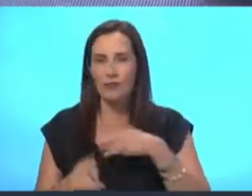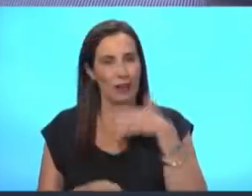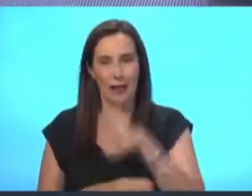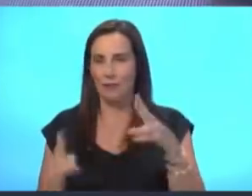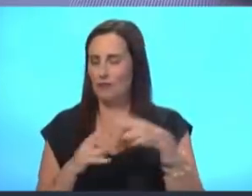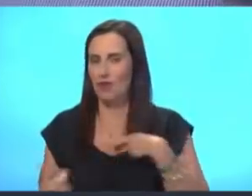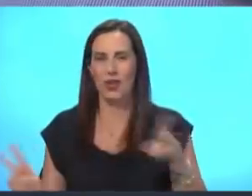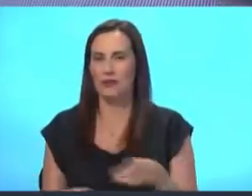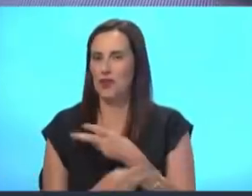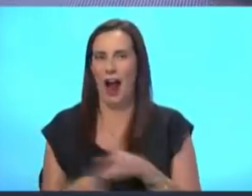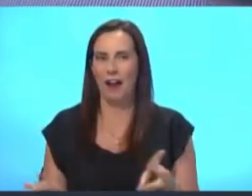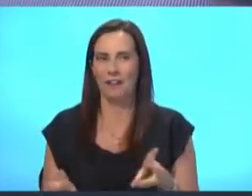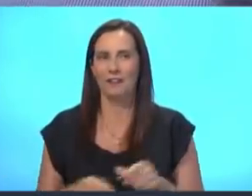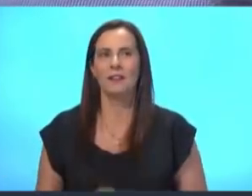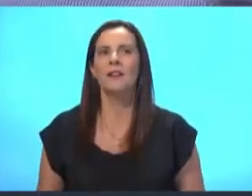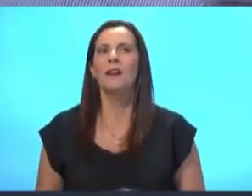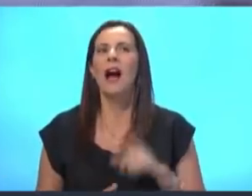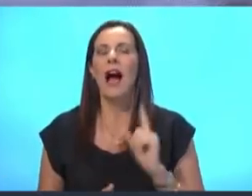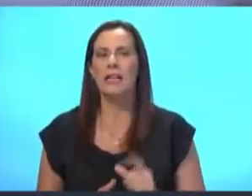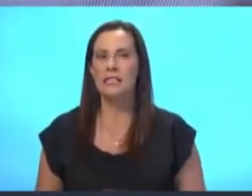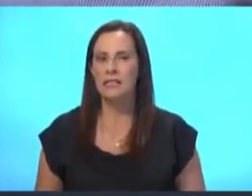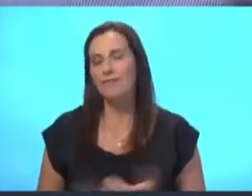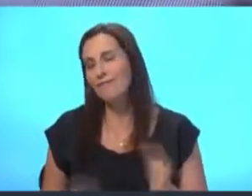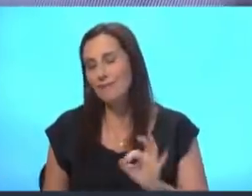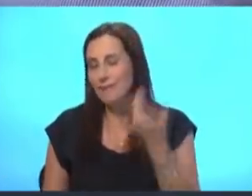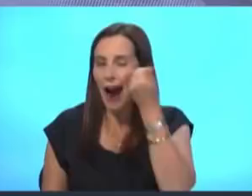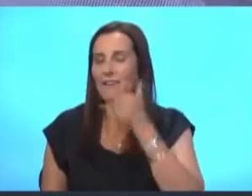the venue actually. So